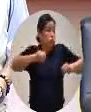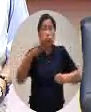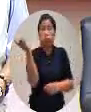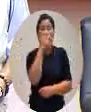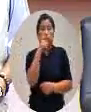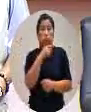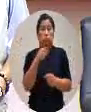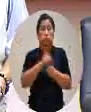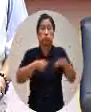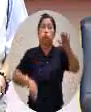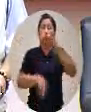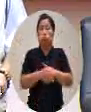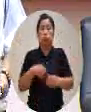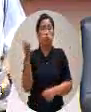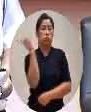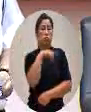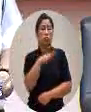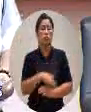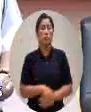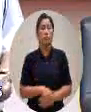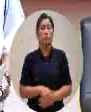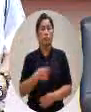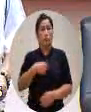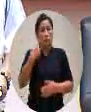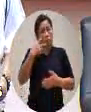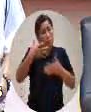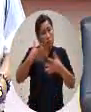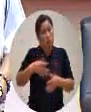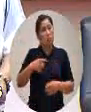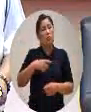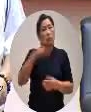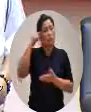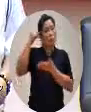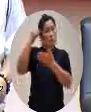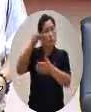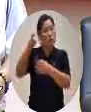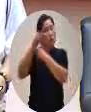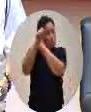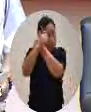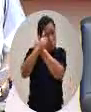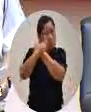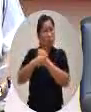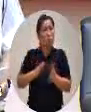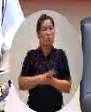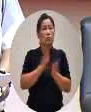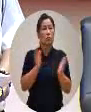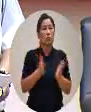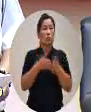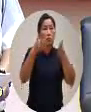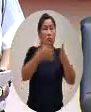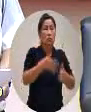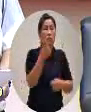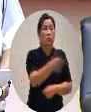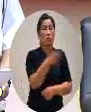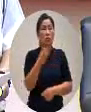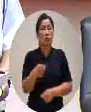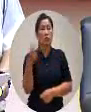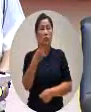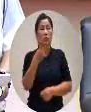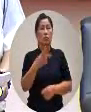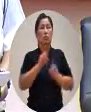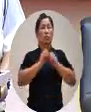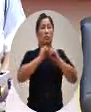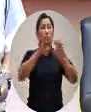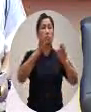這點是非常重要所以我在這裡提供給你做參考以上都集中這兩點來做一個臨時想